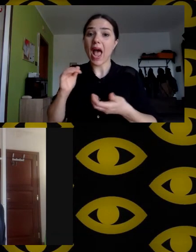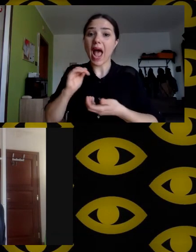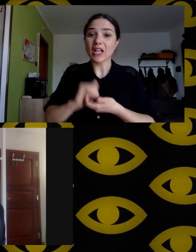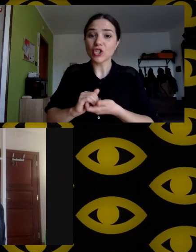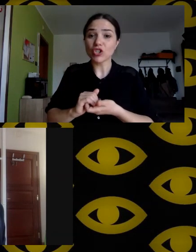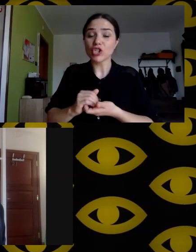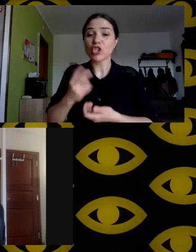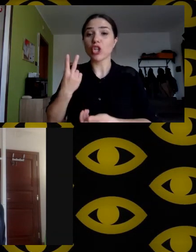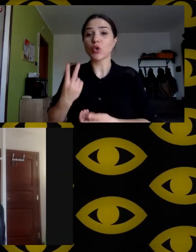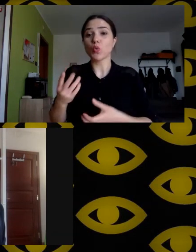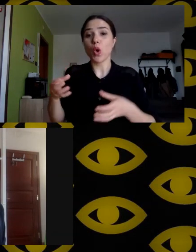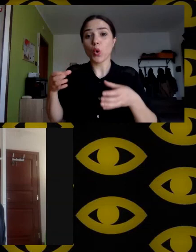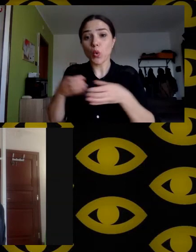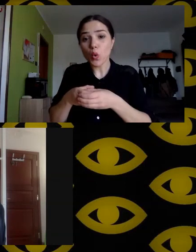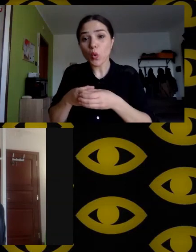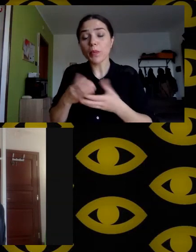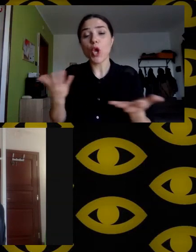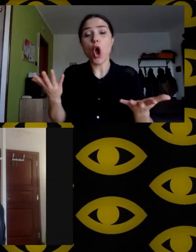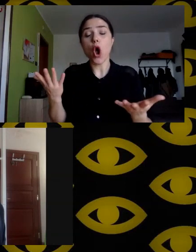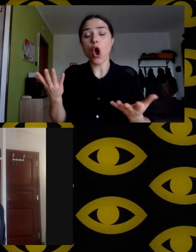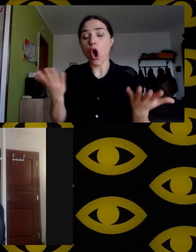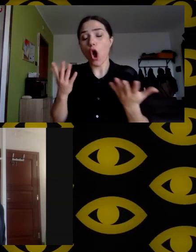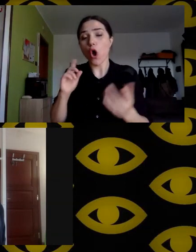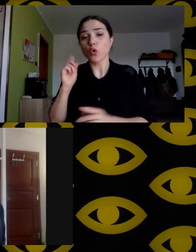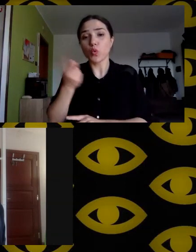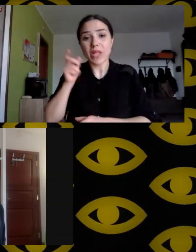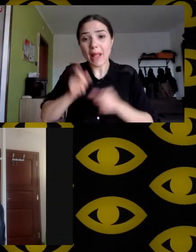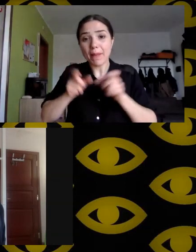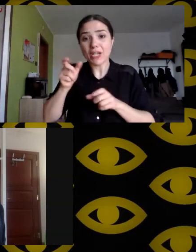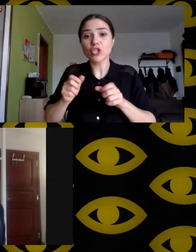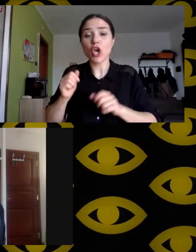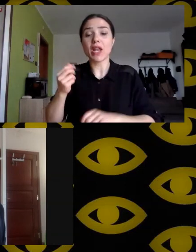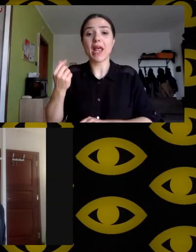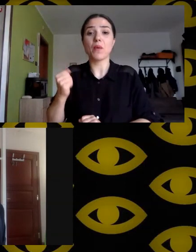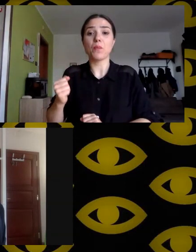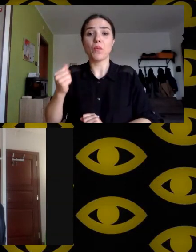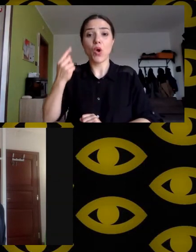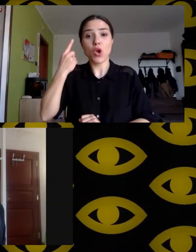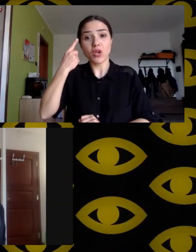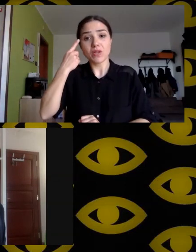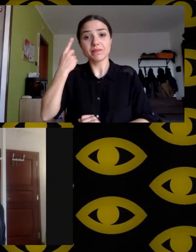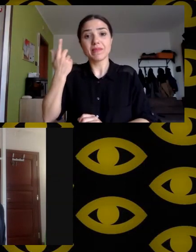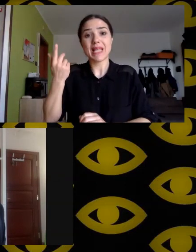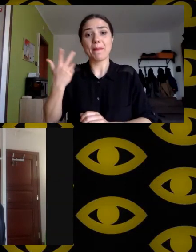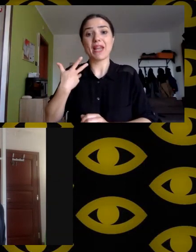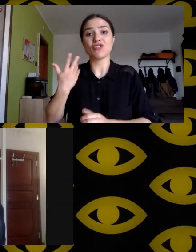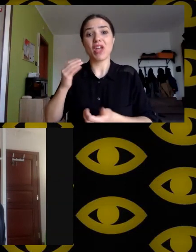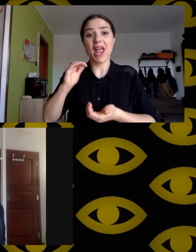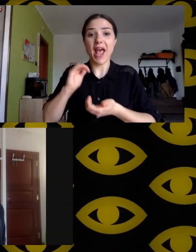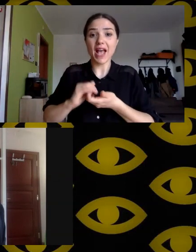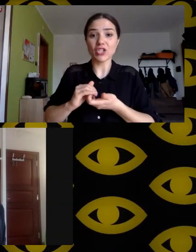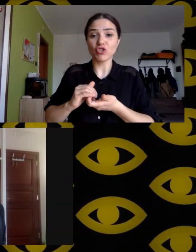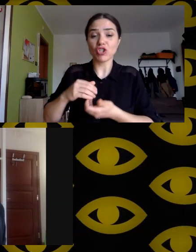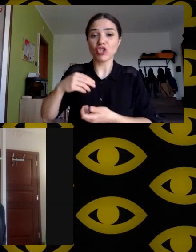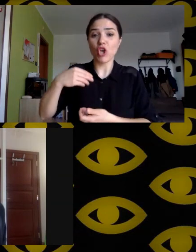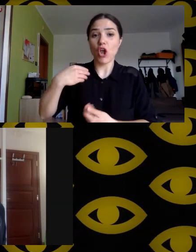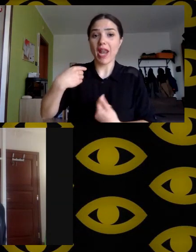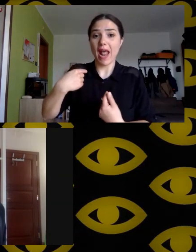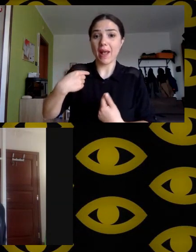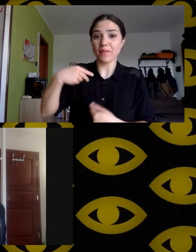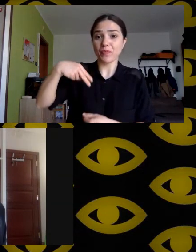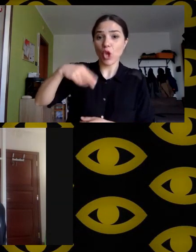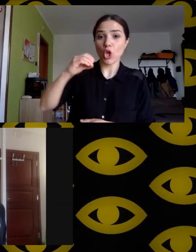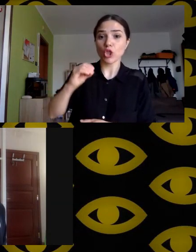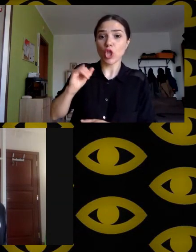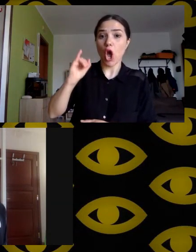due gruppi o comunque tutte le persone che fanno riferimento a te o a Noisy Vision in questo momento si stanno dando la mano